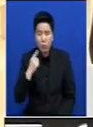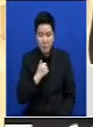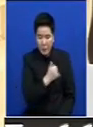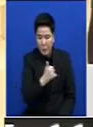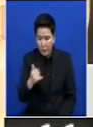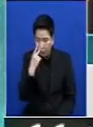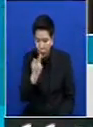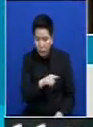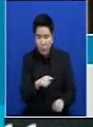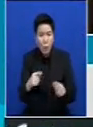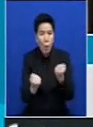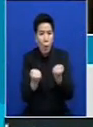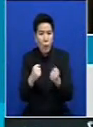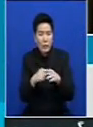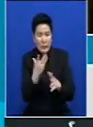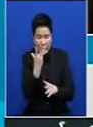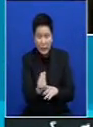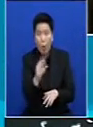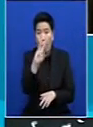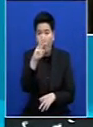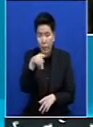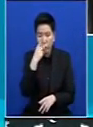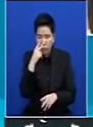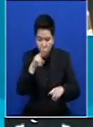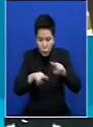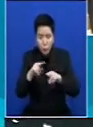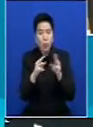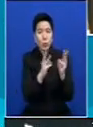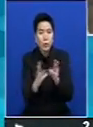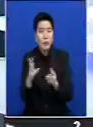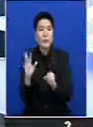าไปดูนะคะว่ารถคันที่เหลือทั้งหมดเนี่ยจะมีการตรวจสอบครอบคลุมอย่างไรบ้าง